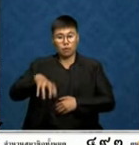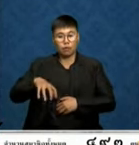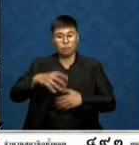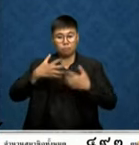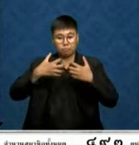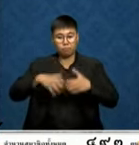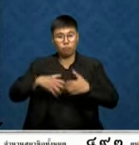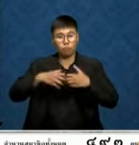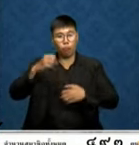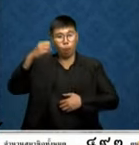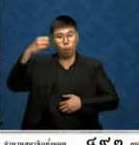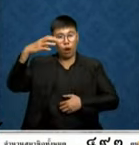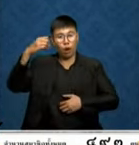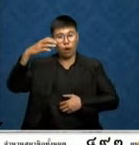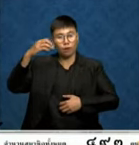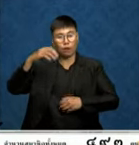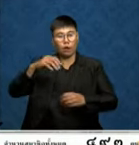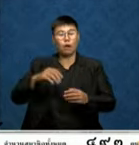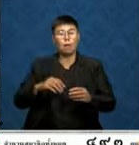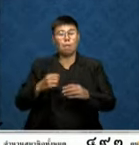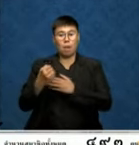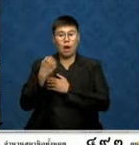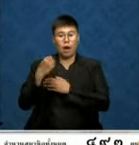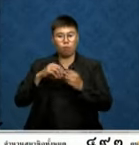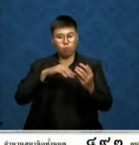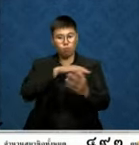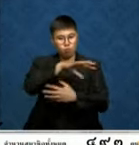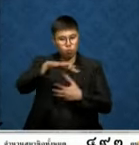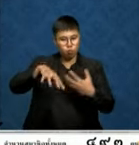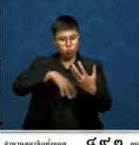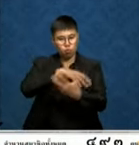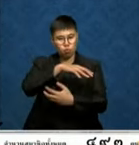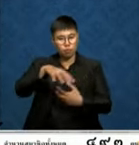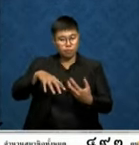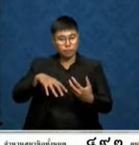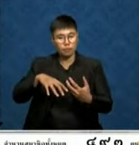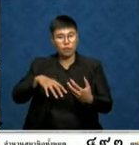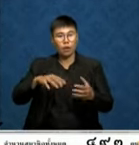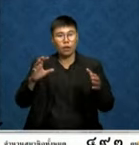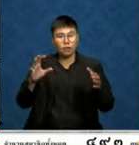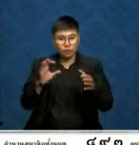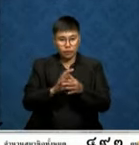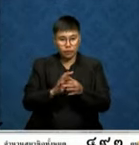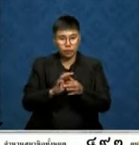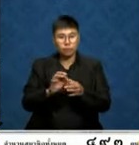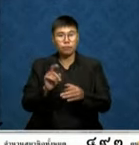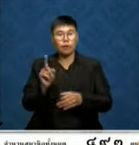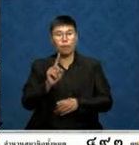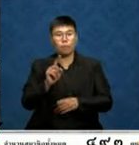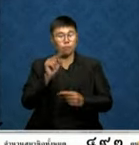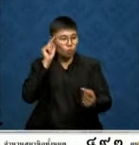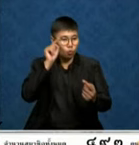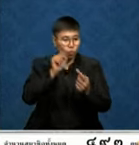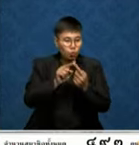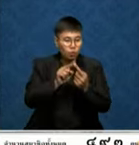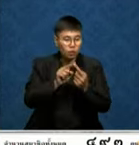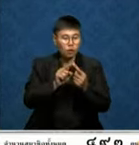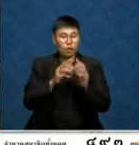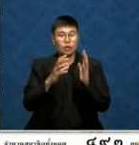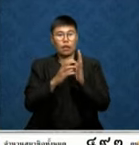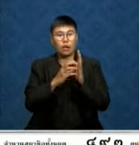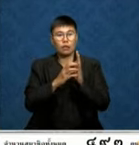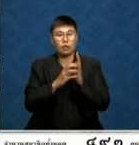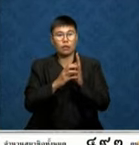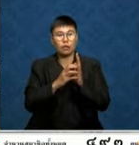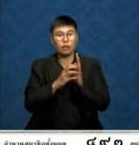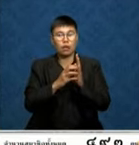ากพลังงานหมุนเวียนเพื่อการพัฒนาที่ยั่งยืนสอดรับการบรรลุเป้าหมายความเป็นกลางทางคาร์บอนนะ